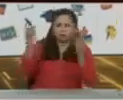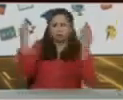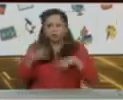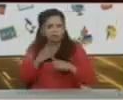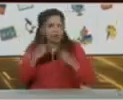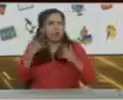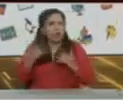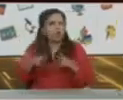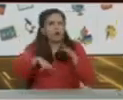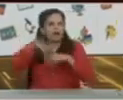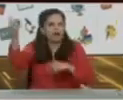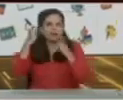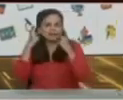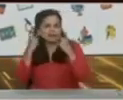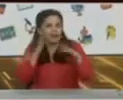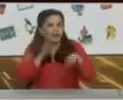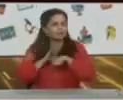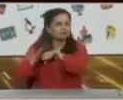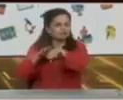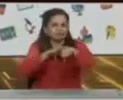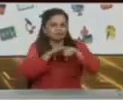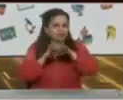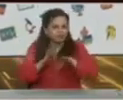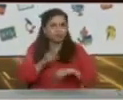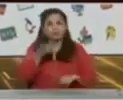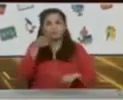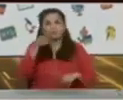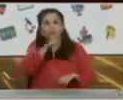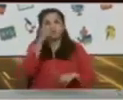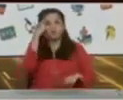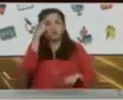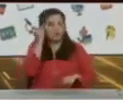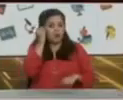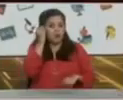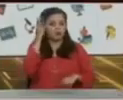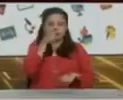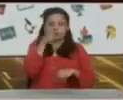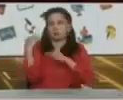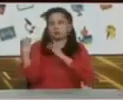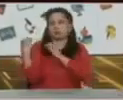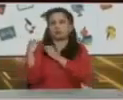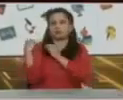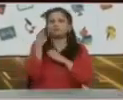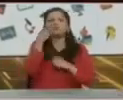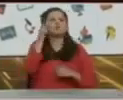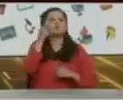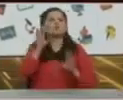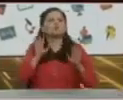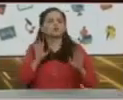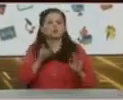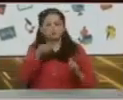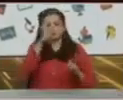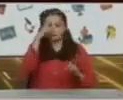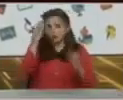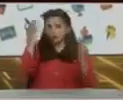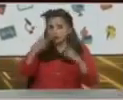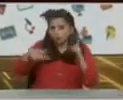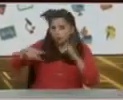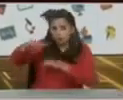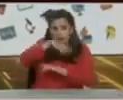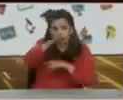है। उस समय आपकी ये जागरूक जिम्मेदारी है कि उस नए वातावरण